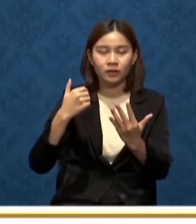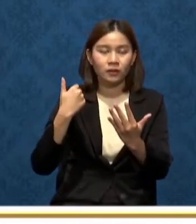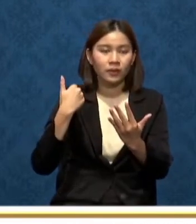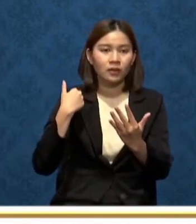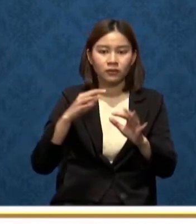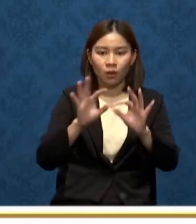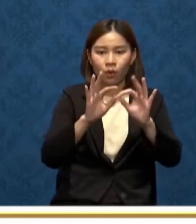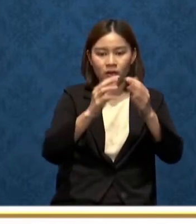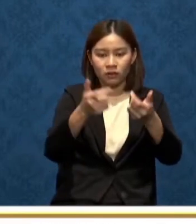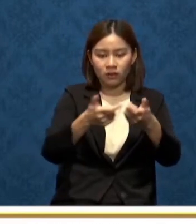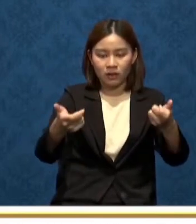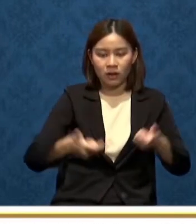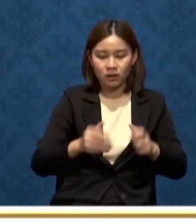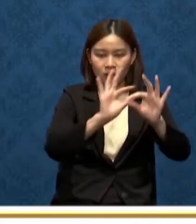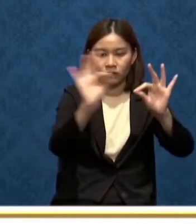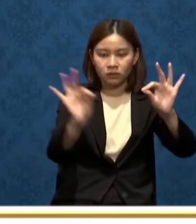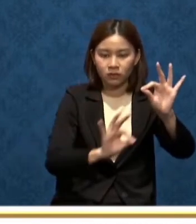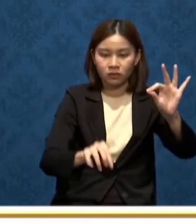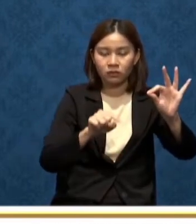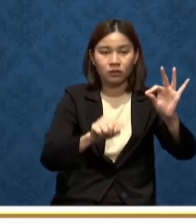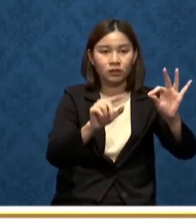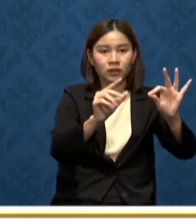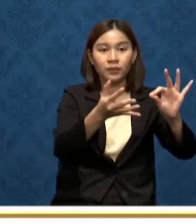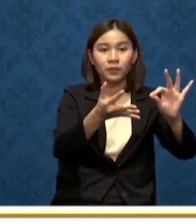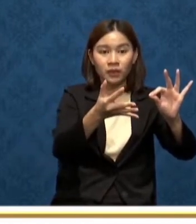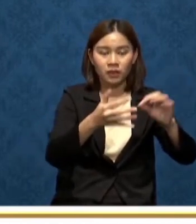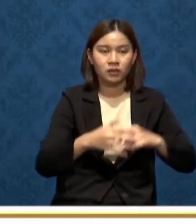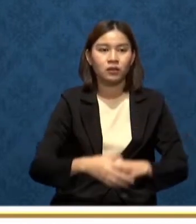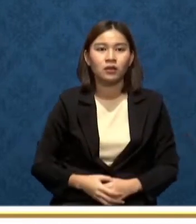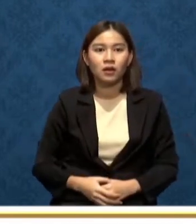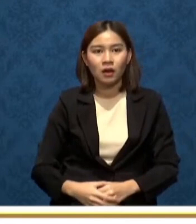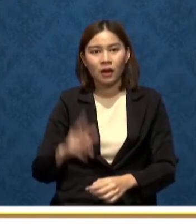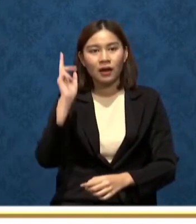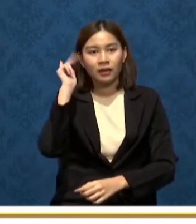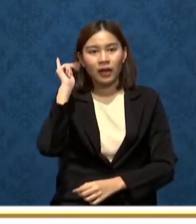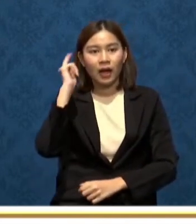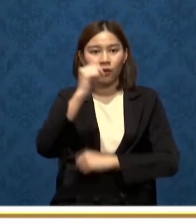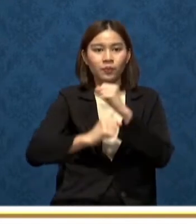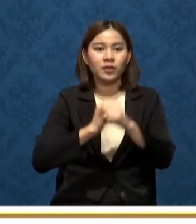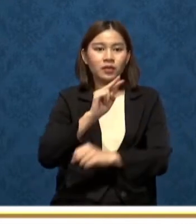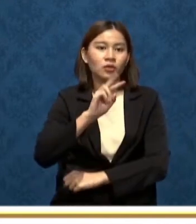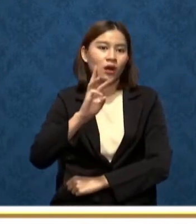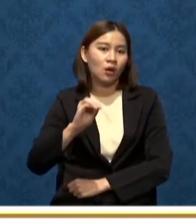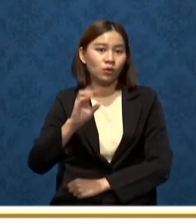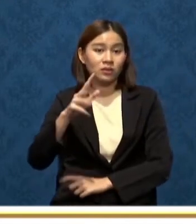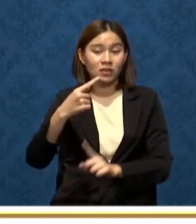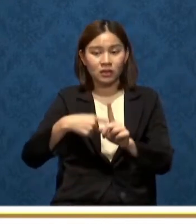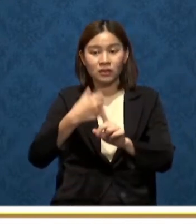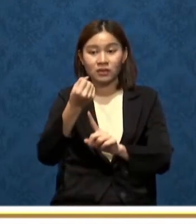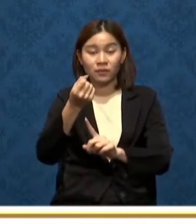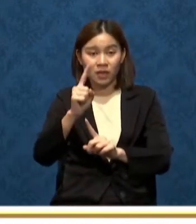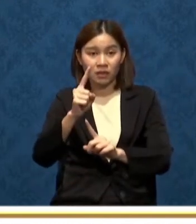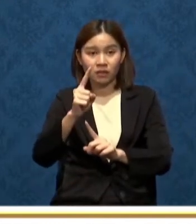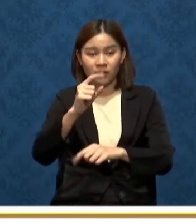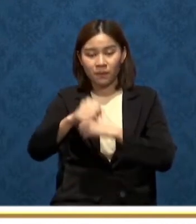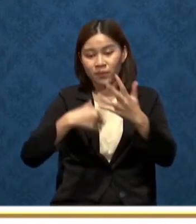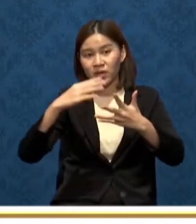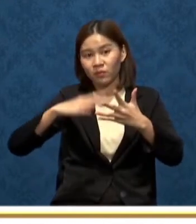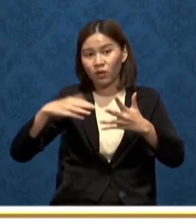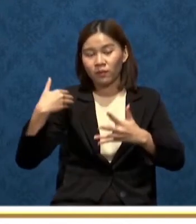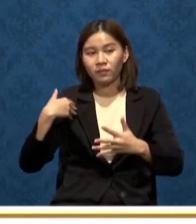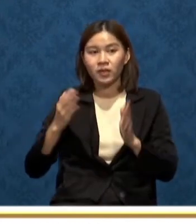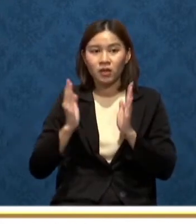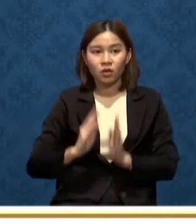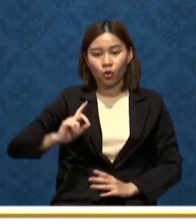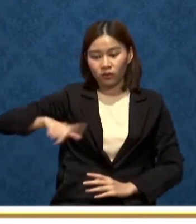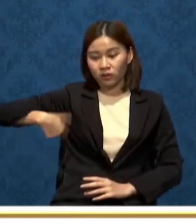งานขกอทส advancedเราจะเหว่ารายงานขาวป envolพยายนช่งปลายปีมีชาวก